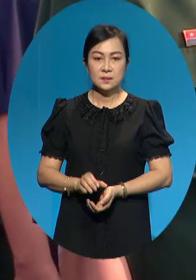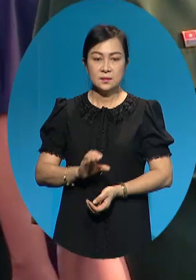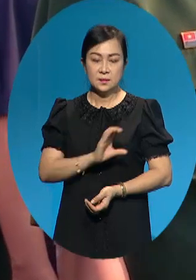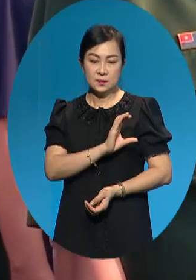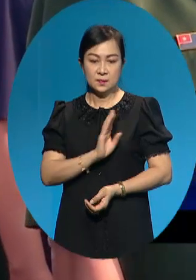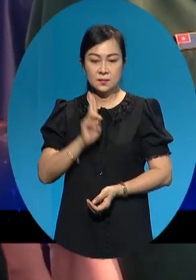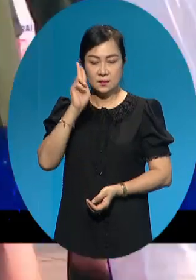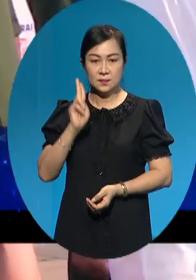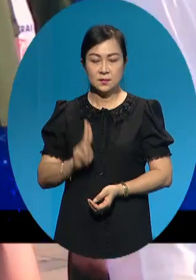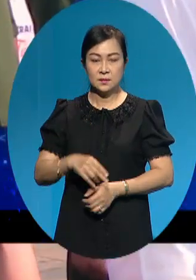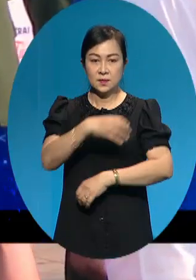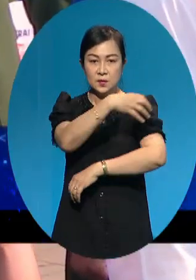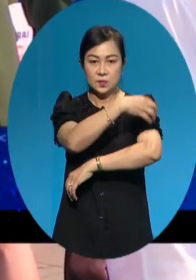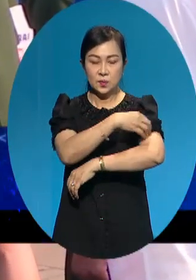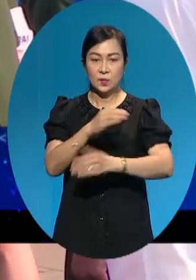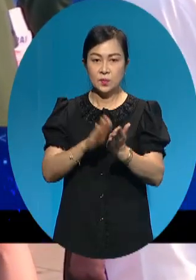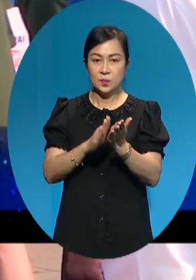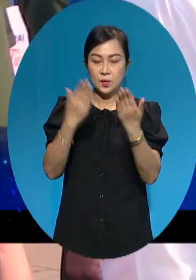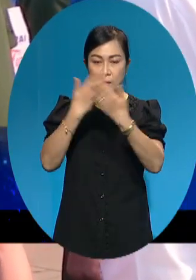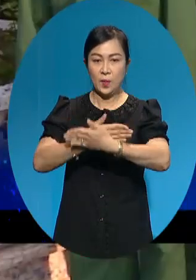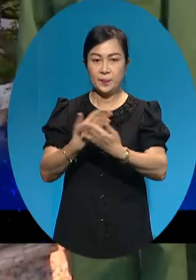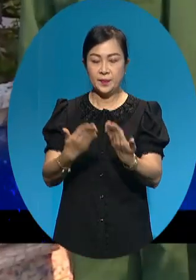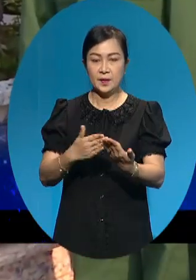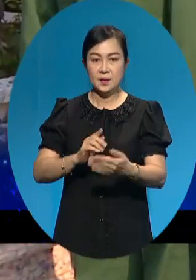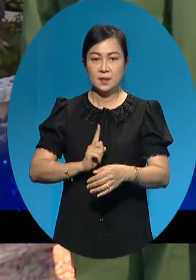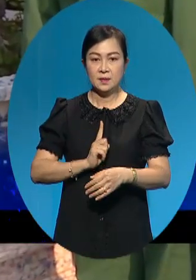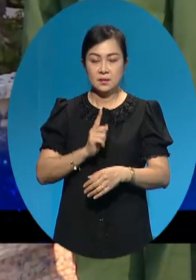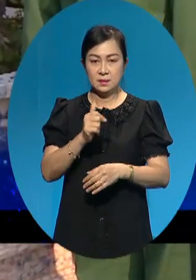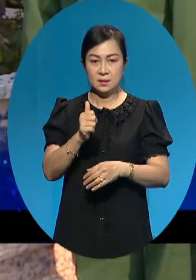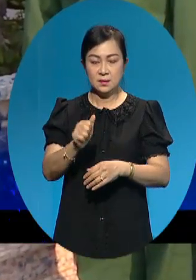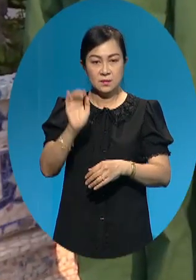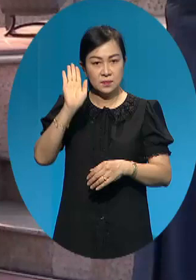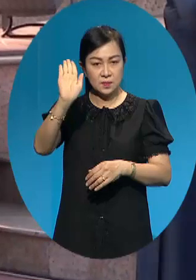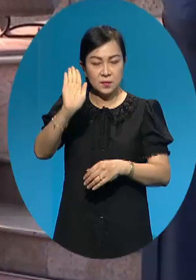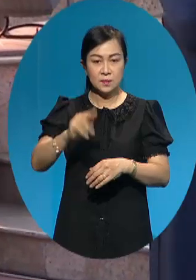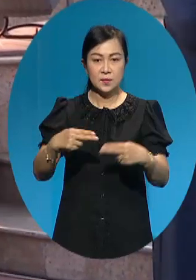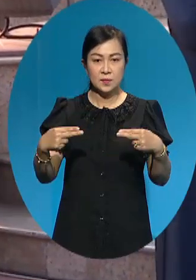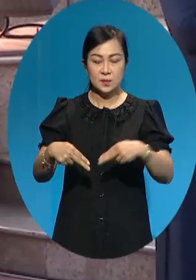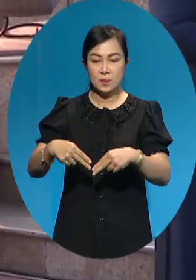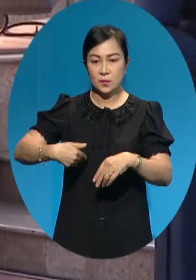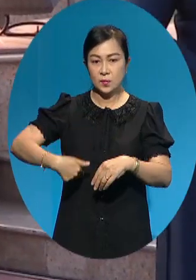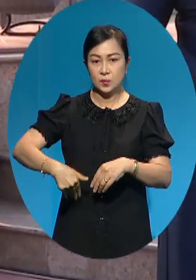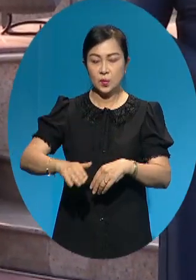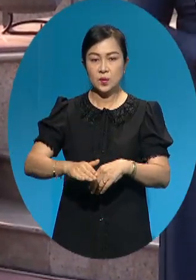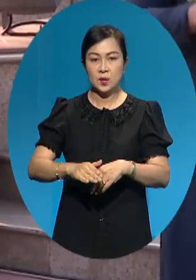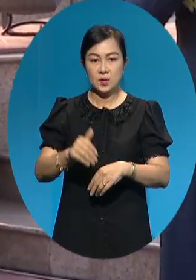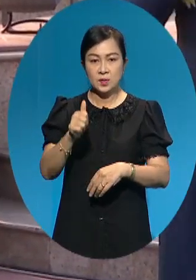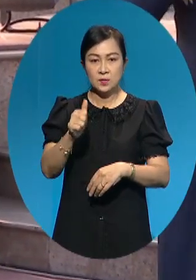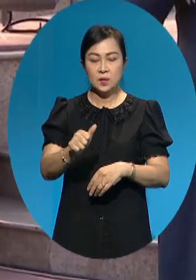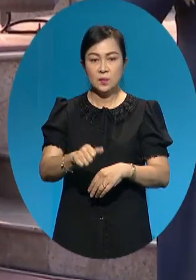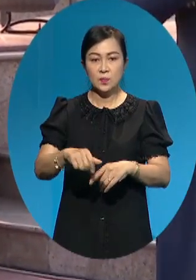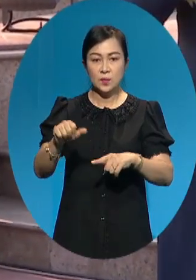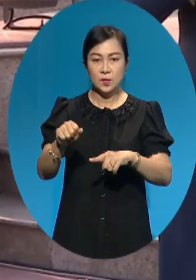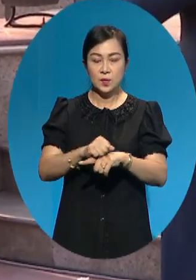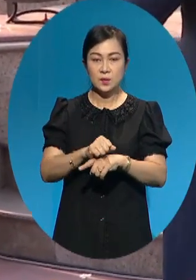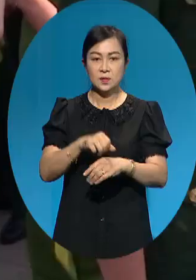Những cán bộ, chiến sĩ, đoàn viên được tuyên dương hôm nay là những cá nhân tiêu biểu xung kích trong đấu tranh với các loại tội phạm, làm tốt công tác huấn